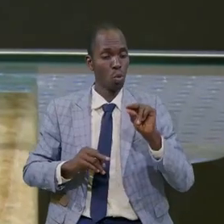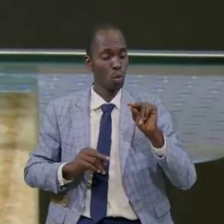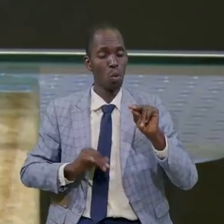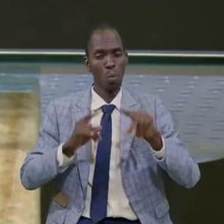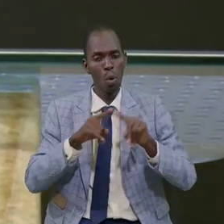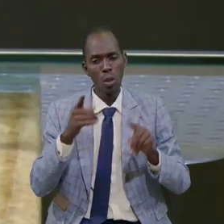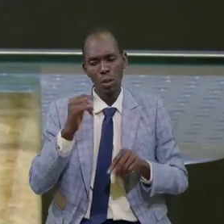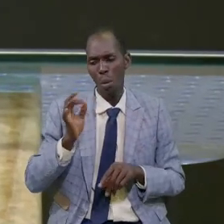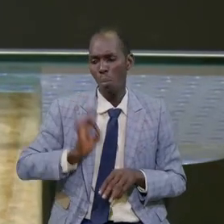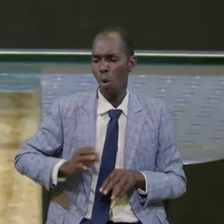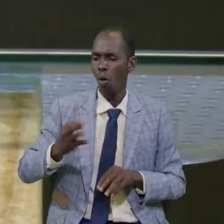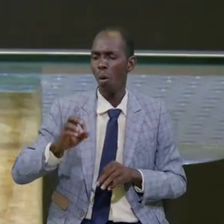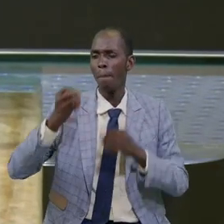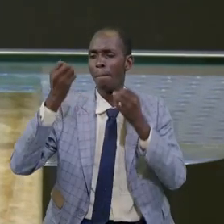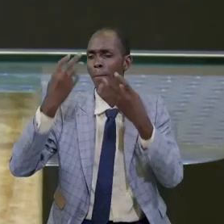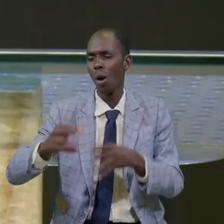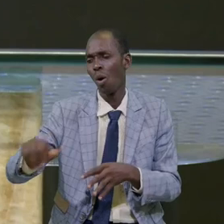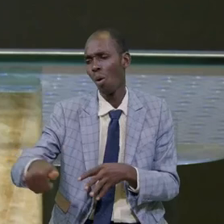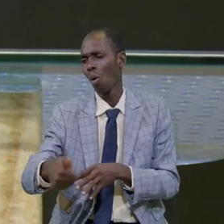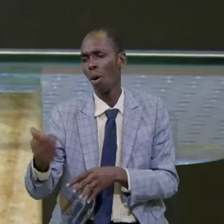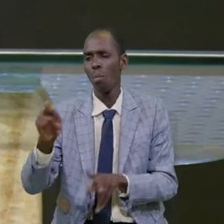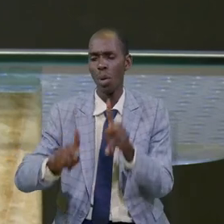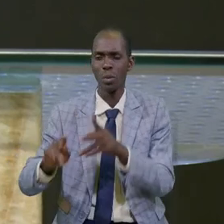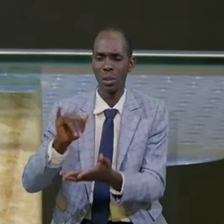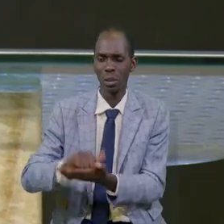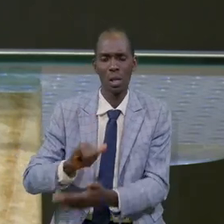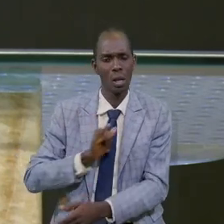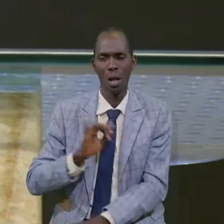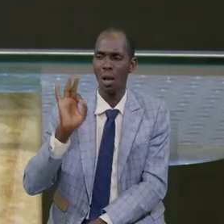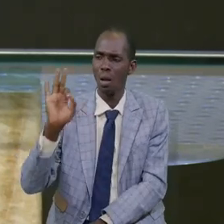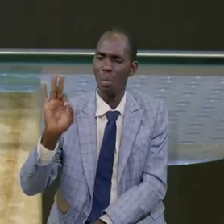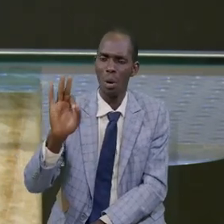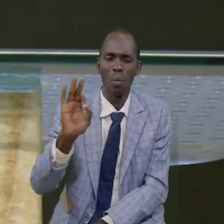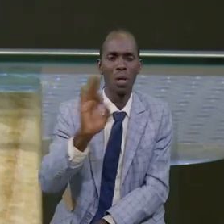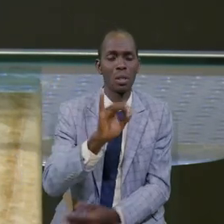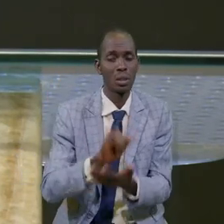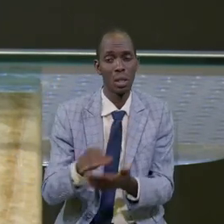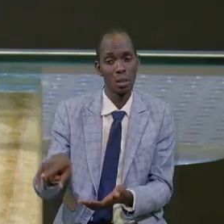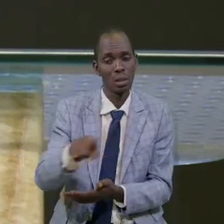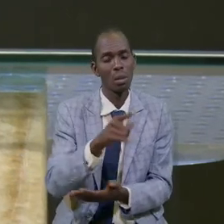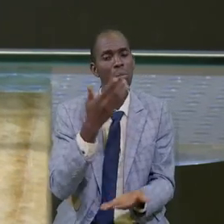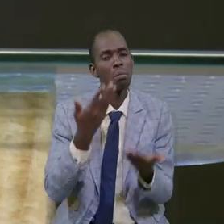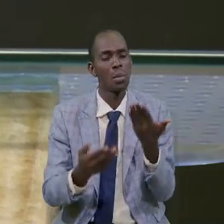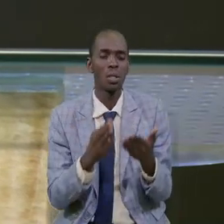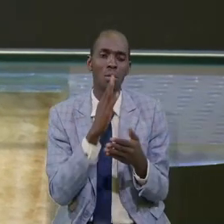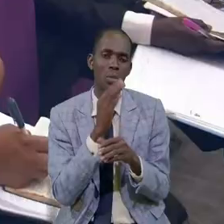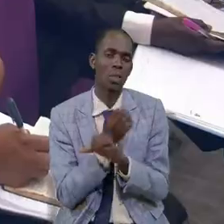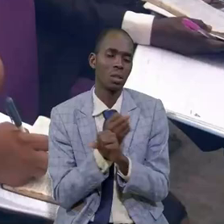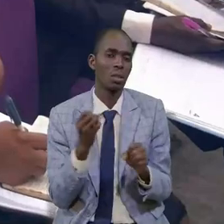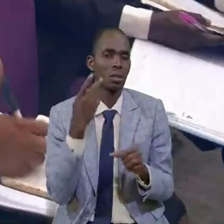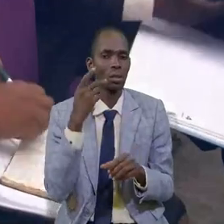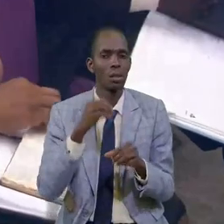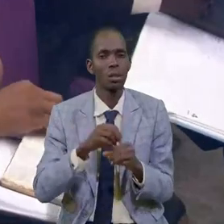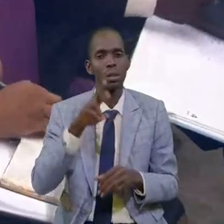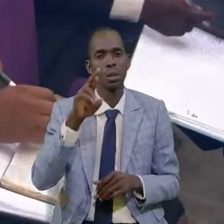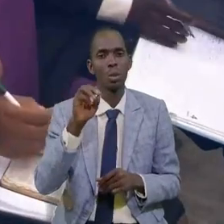sans cherchant non mon avantage, mais l'avantage des autres, afin qu'ils soient sauvés. Il nous appelle,